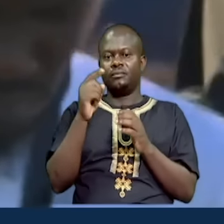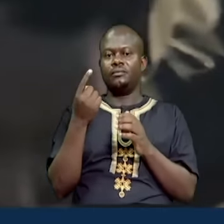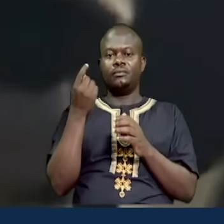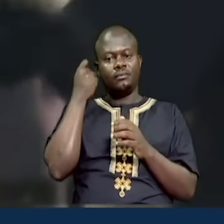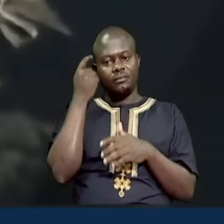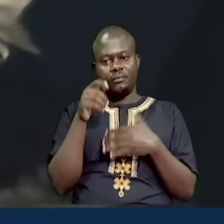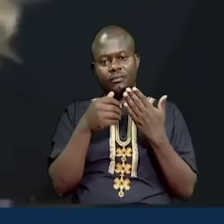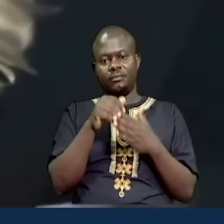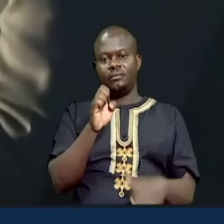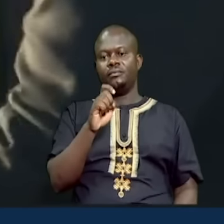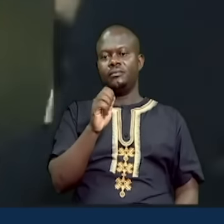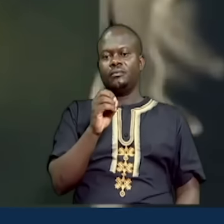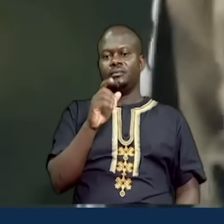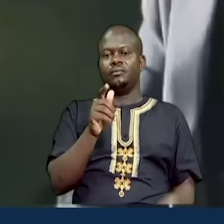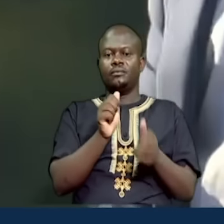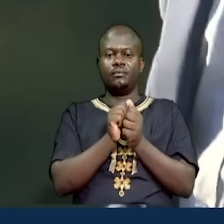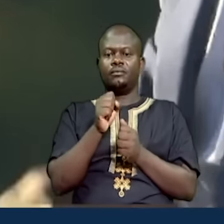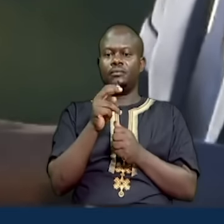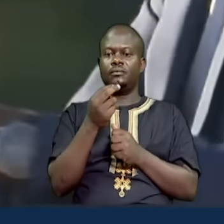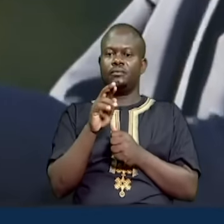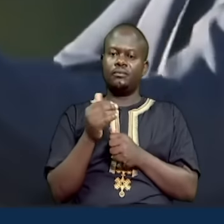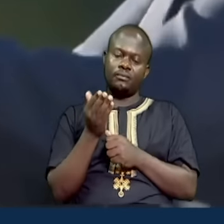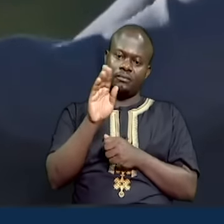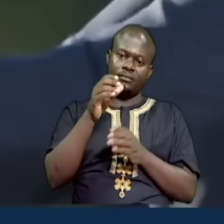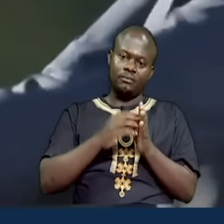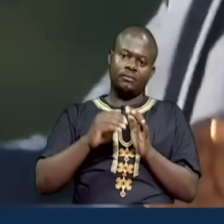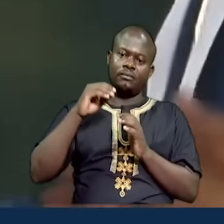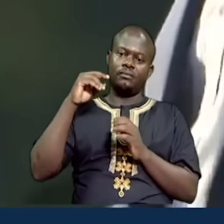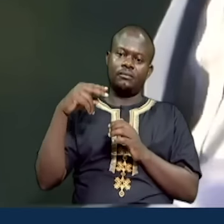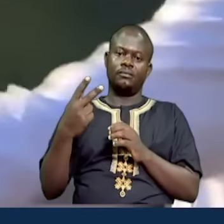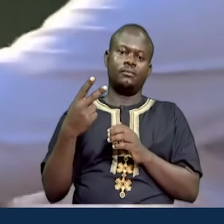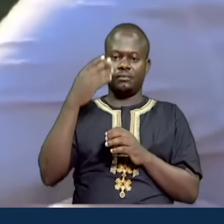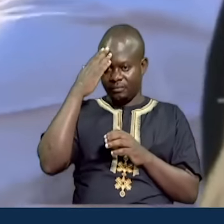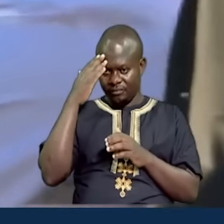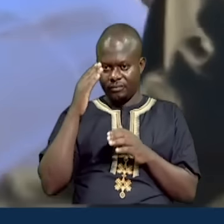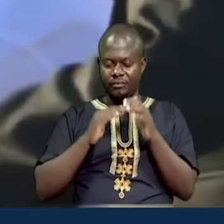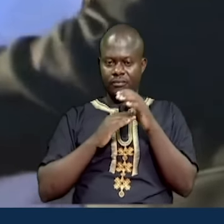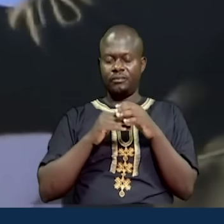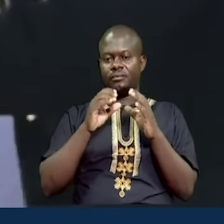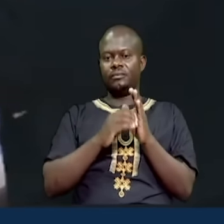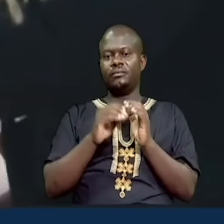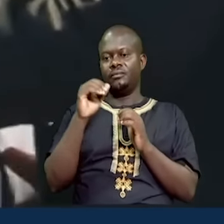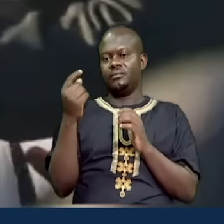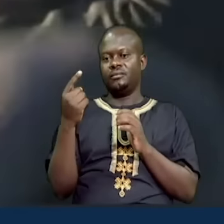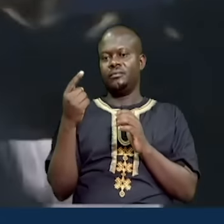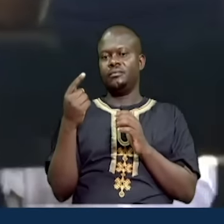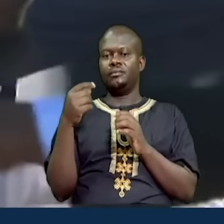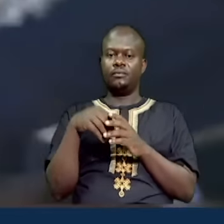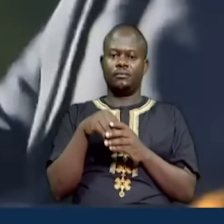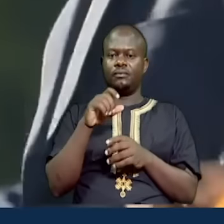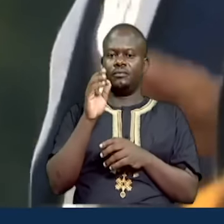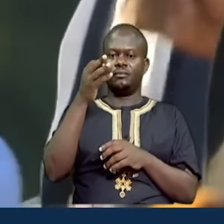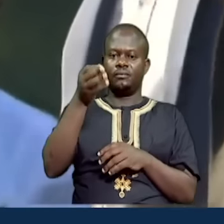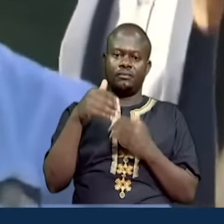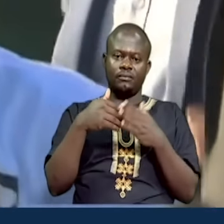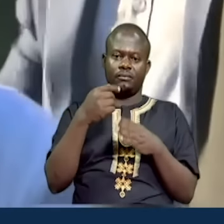rero Etoile de l'Est na Sunrise nizo zasubiye mu kiciro cya kabiri tukazamenya ama ekipe azazisimbura mu kiciro cya mbere mu cyumweru